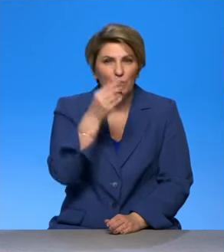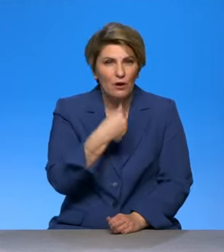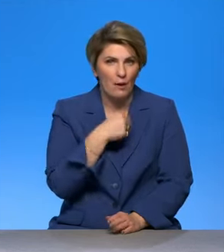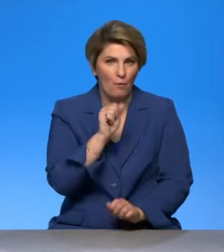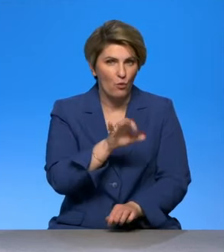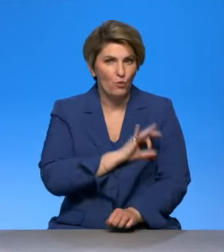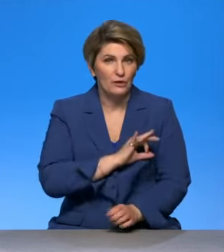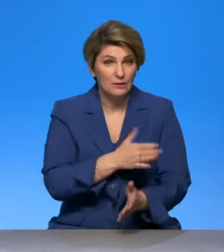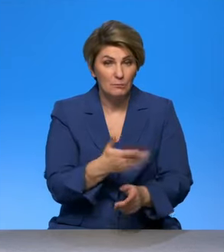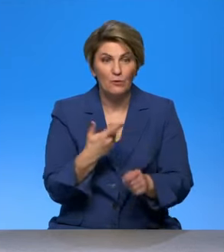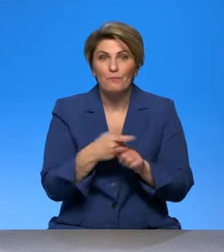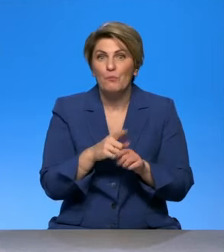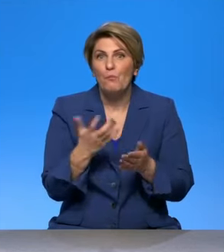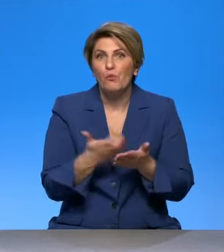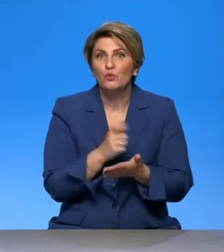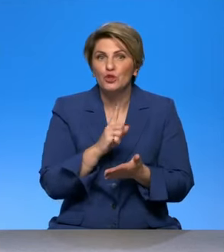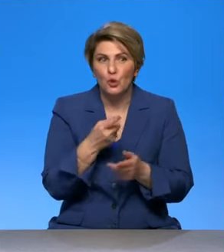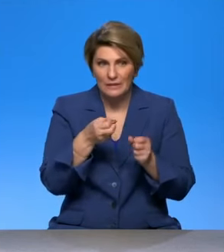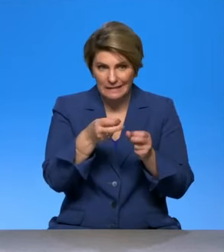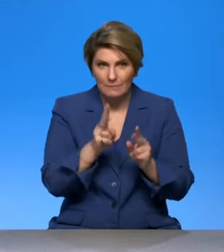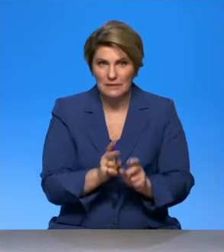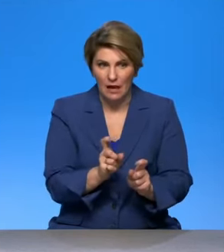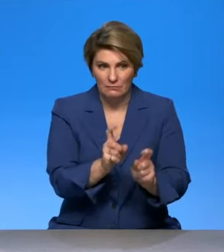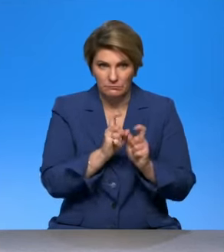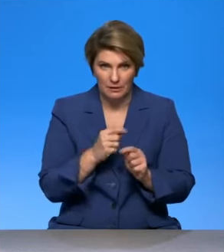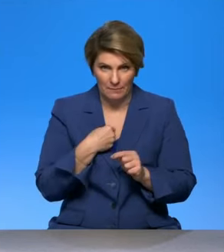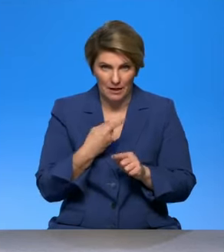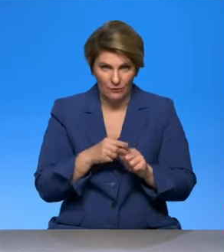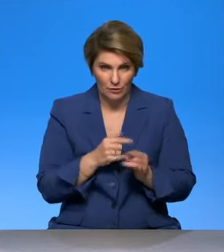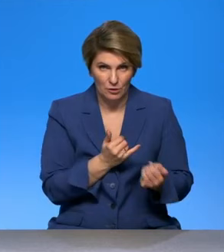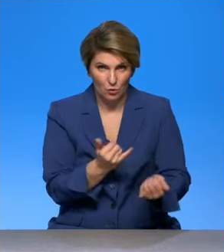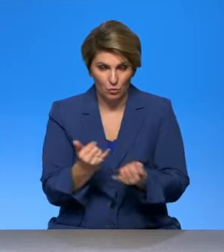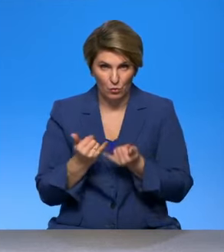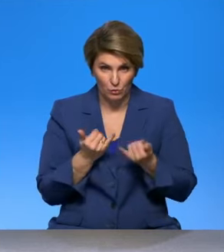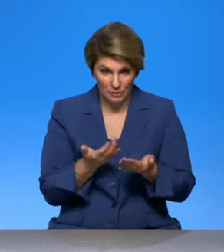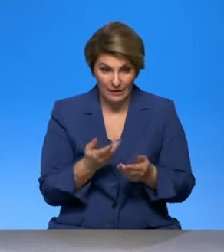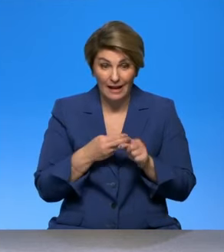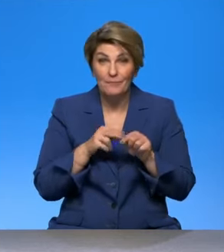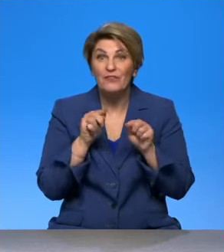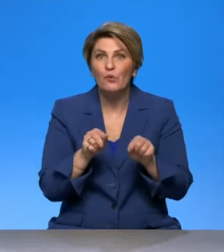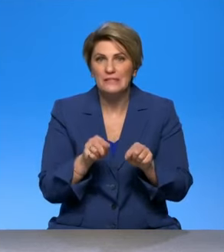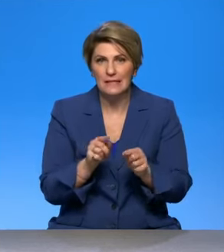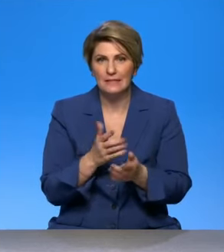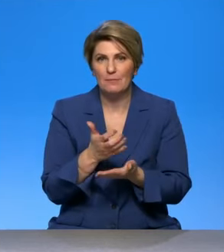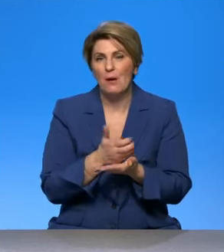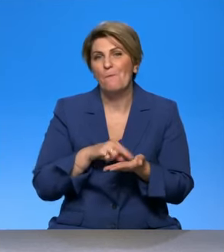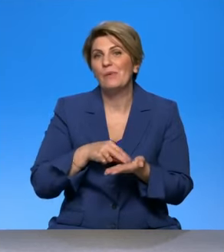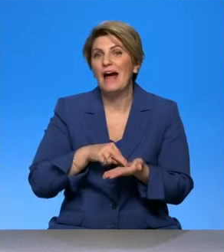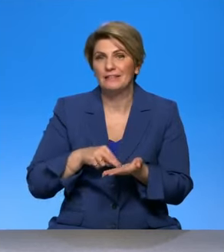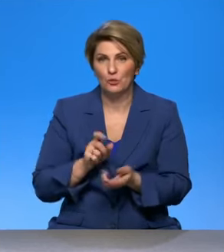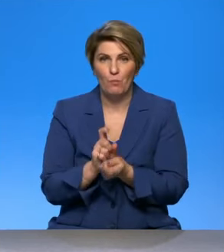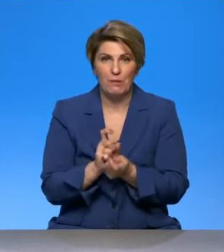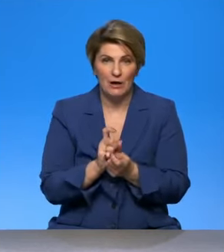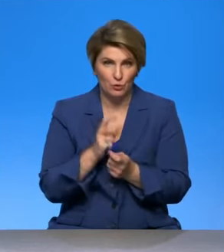вот это навязывание услуг этих кредитных карт и так далее, и так далее. Вот с чем, собственно, собирается бороться Дума. Как бы это могло